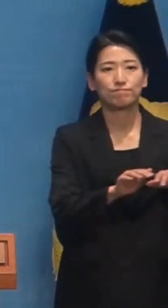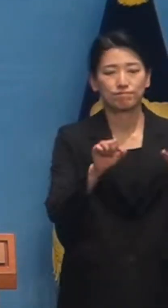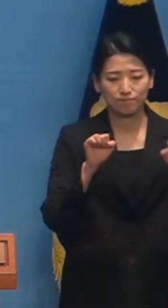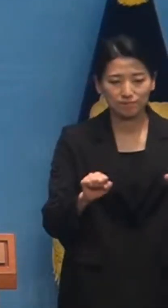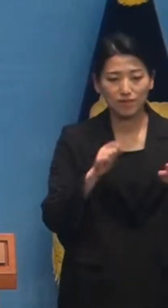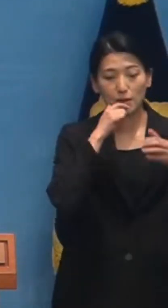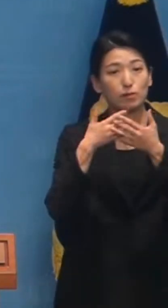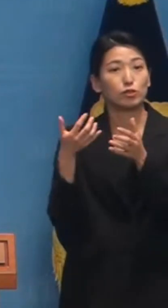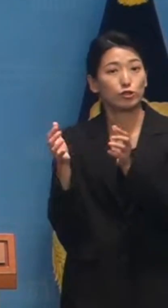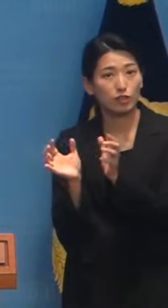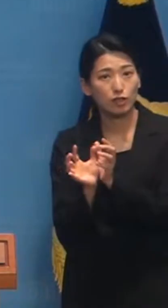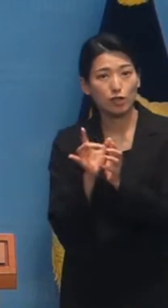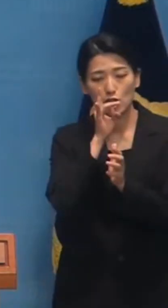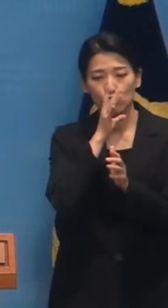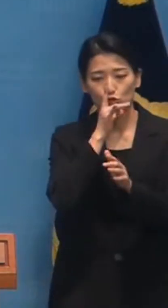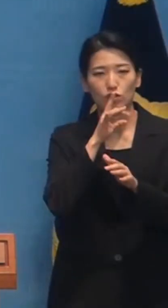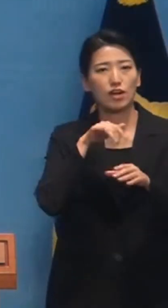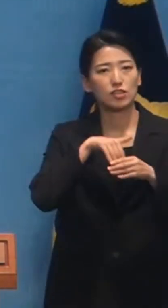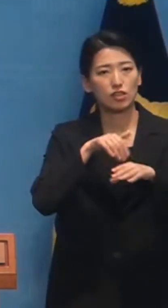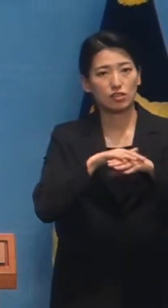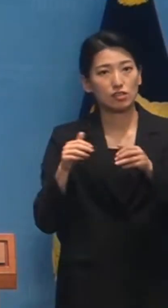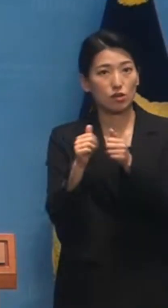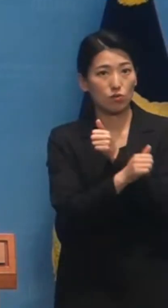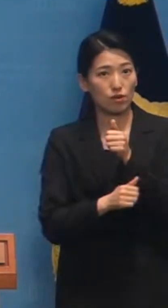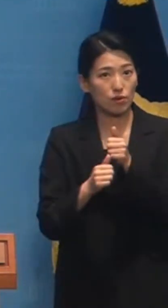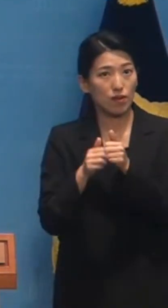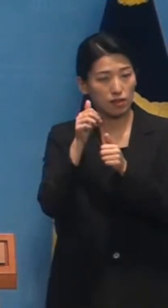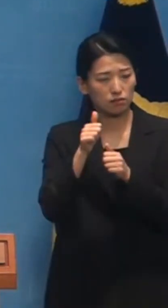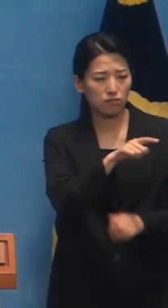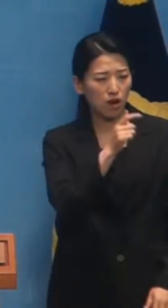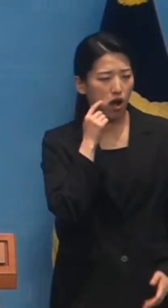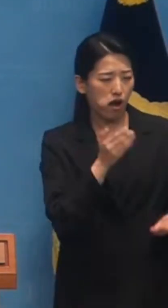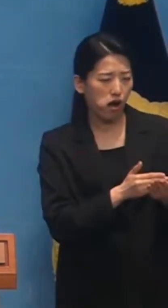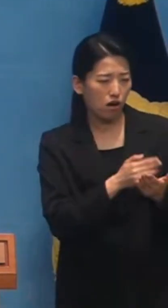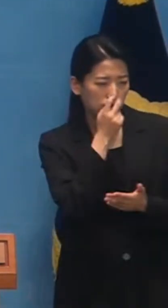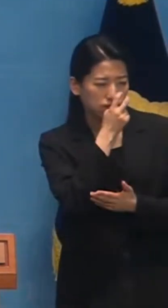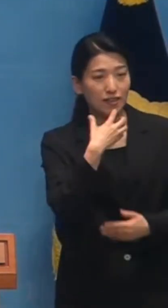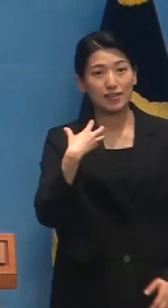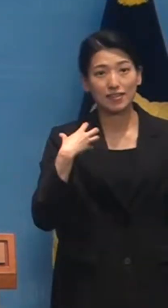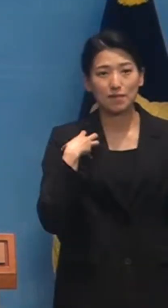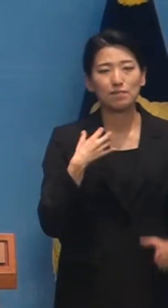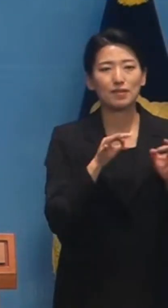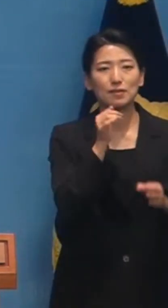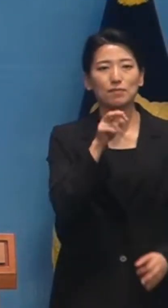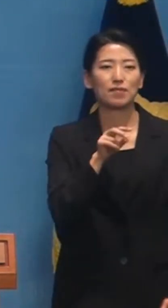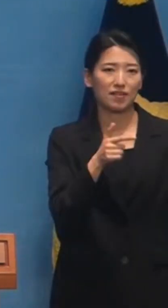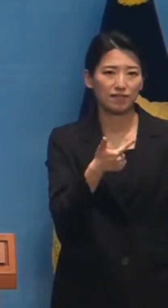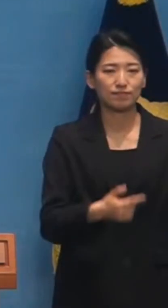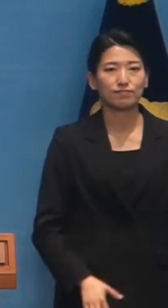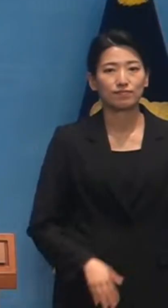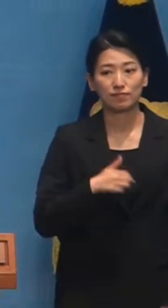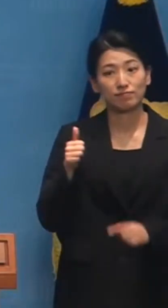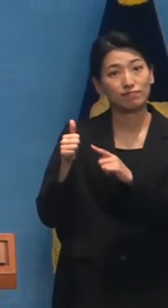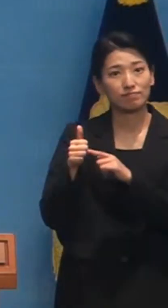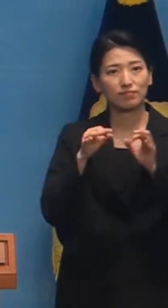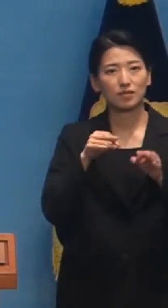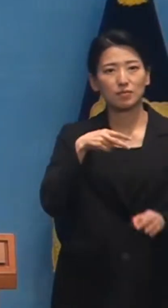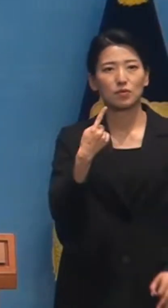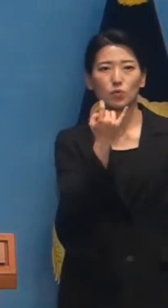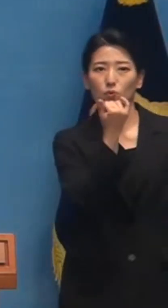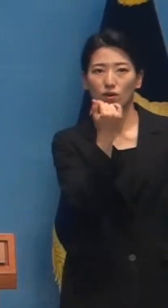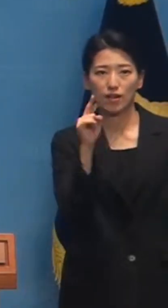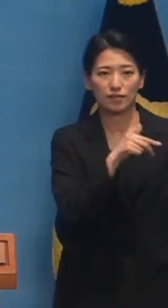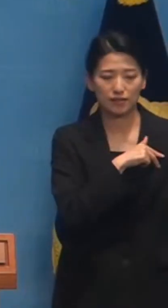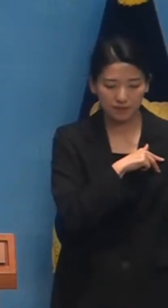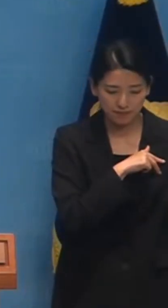안녕하십니까. 더불어민주당 중앙선거대책위원회 가짜뉴스단장 김현입니다. 함께하신 법률지원단장 김동화